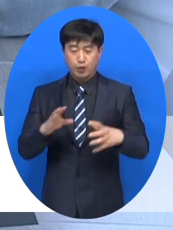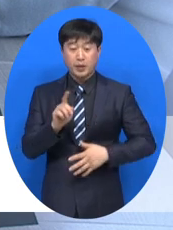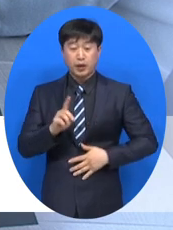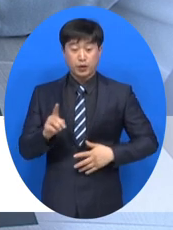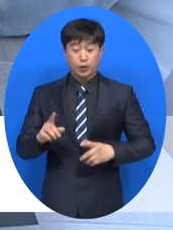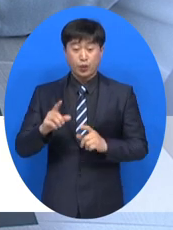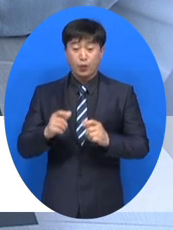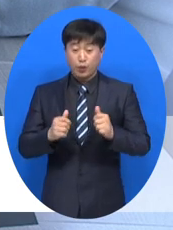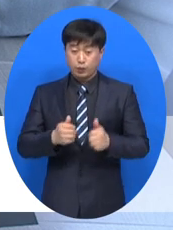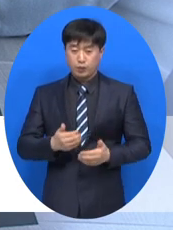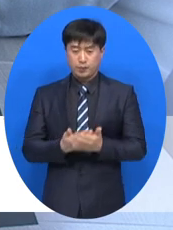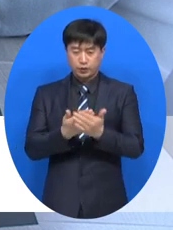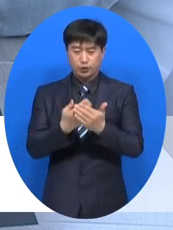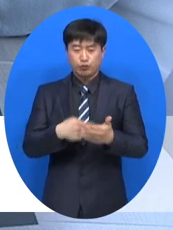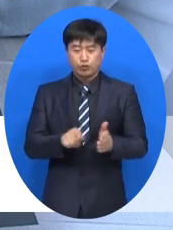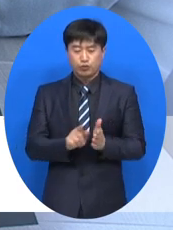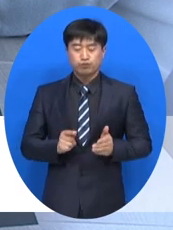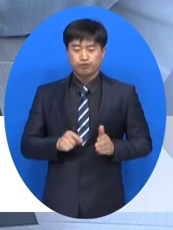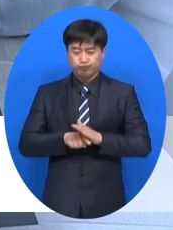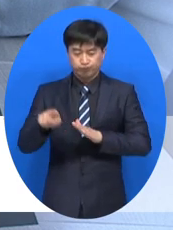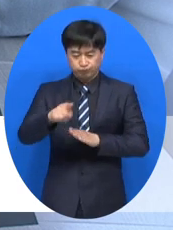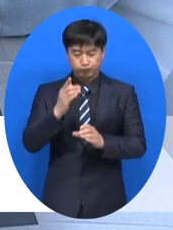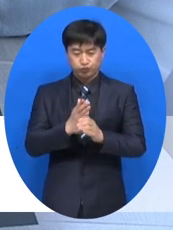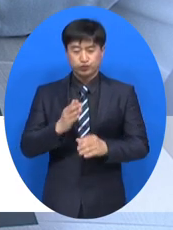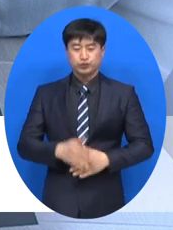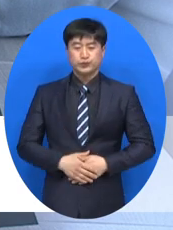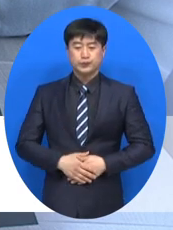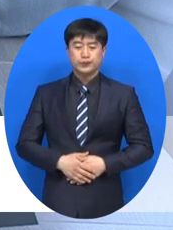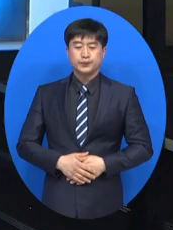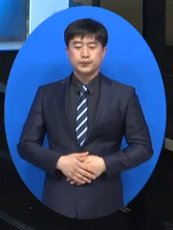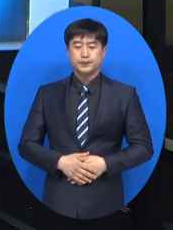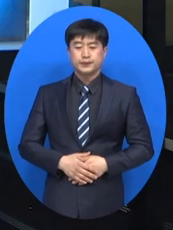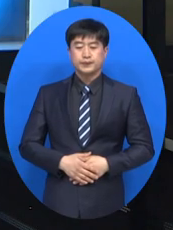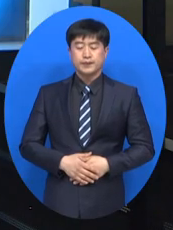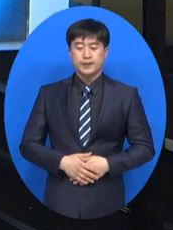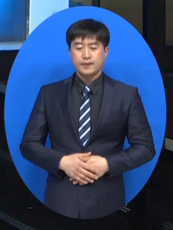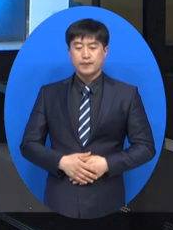조성에도 앞장서고 있습니다 자세한 내용 리포트를 보시죠